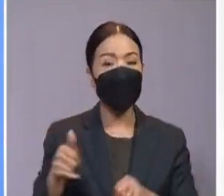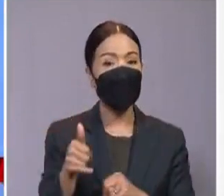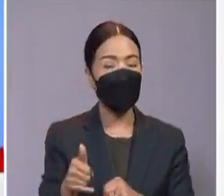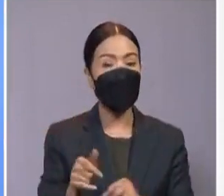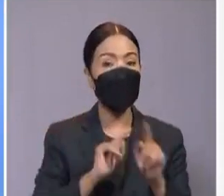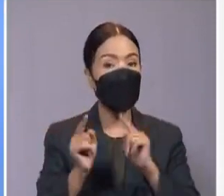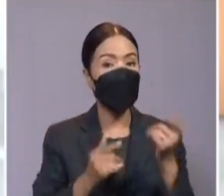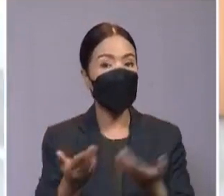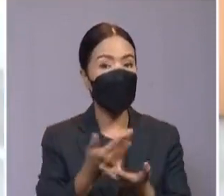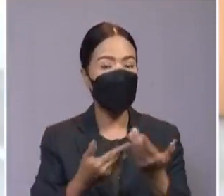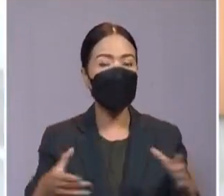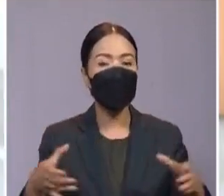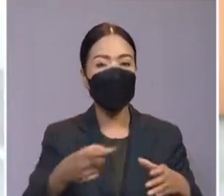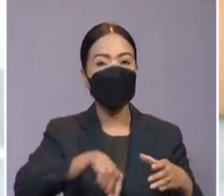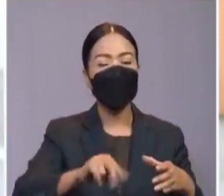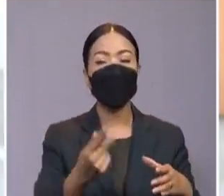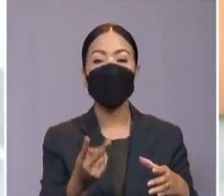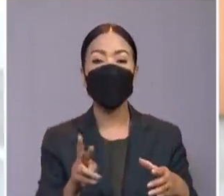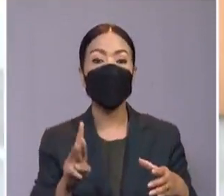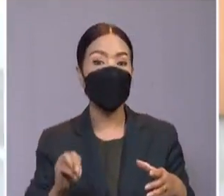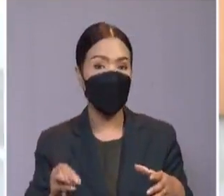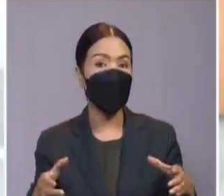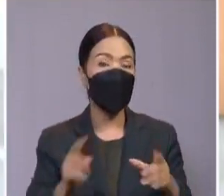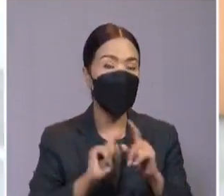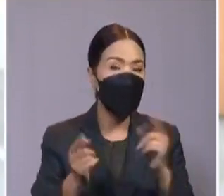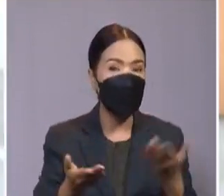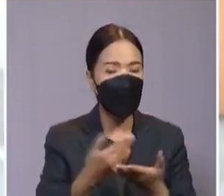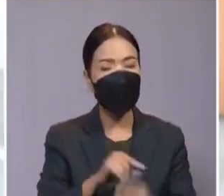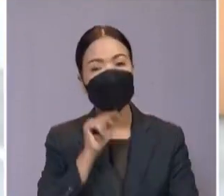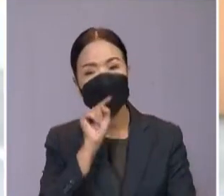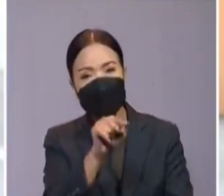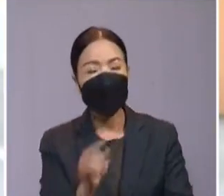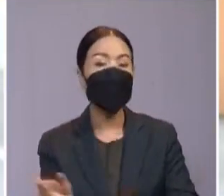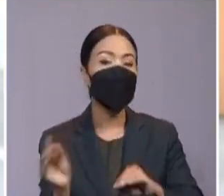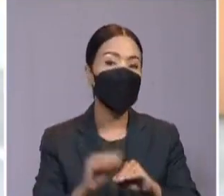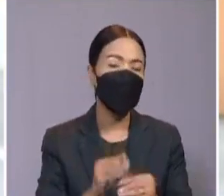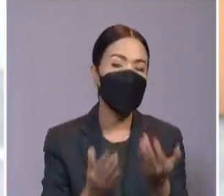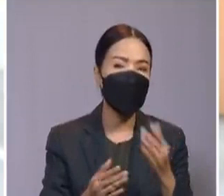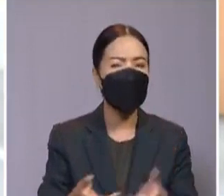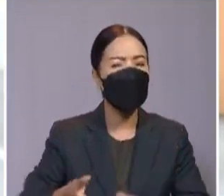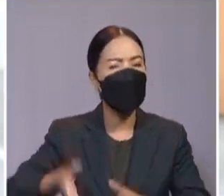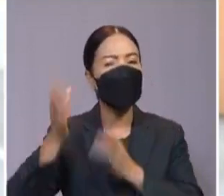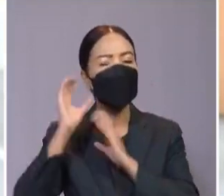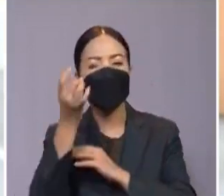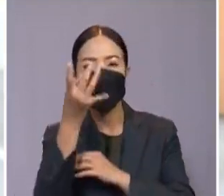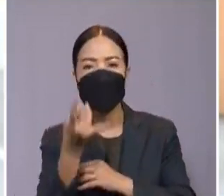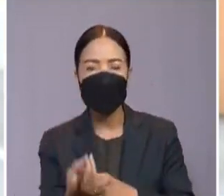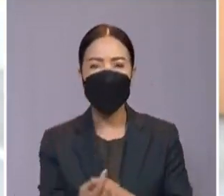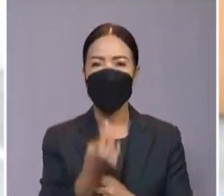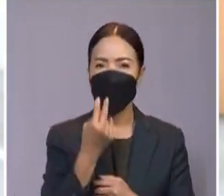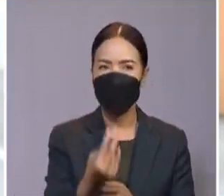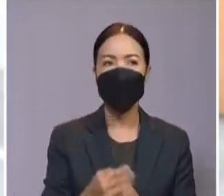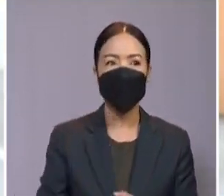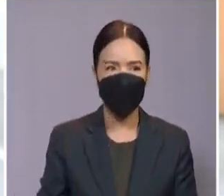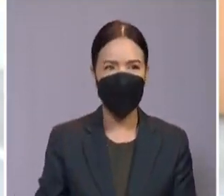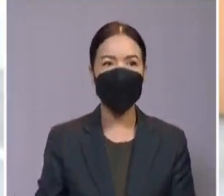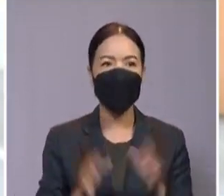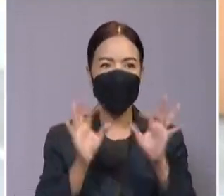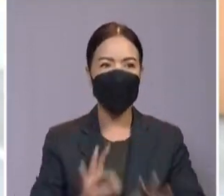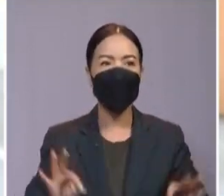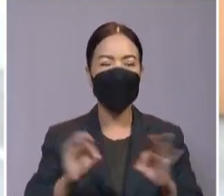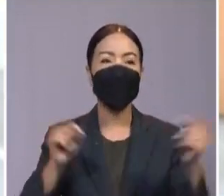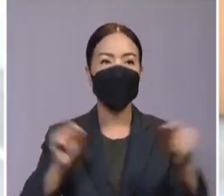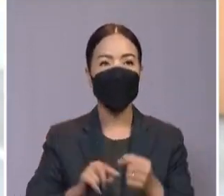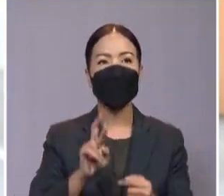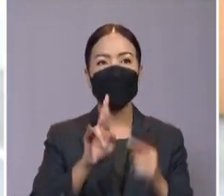จะมีการหารือต่อที่ประชุมครมนะคะในเรื่องของการสั่งการเพิ่มเติมหรือจะมีการทบทวนอะไรหรือไม่นะคะโดยเฉพาะเรื่องของการ